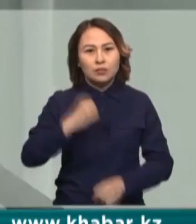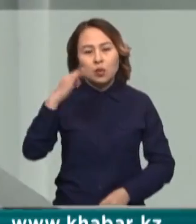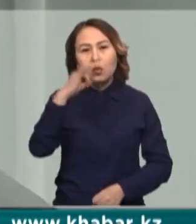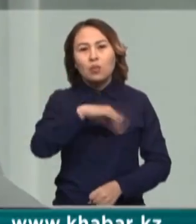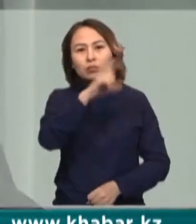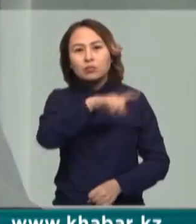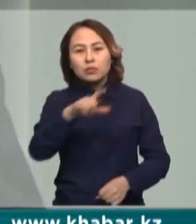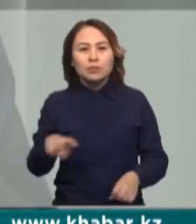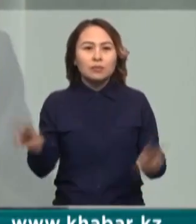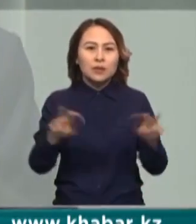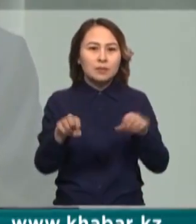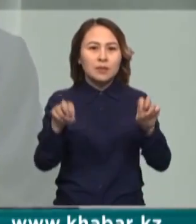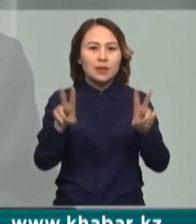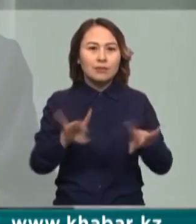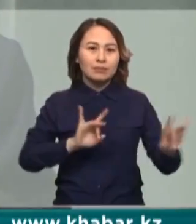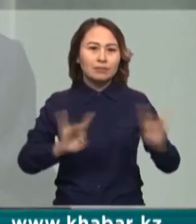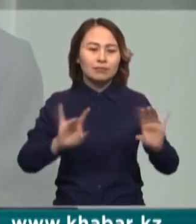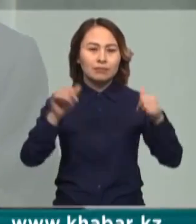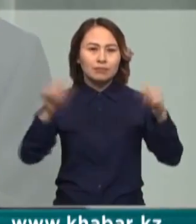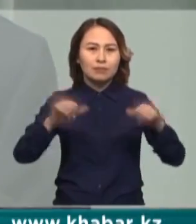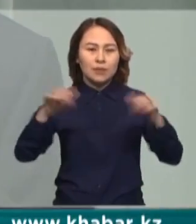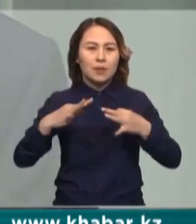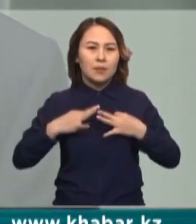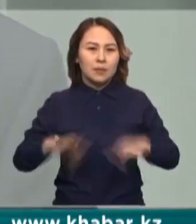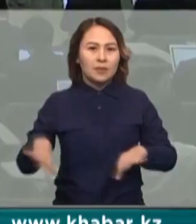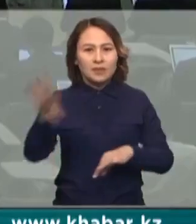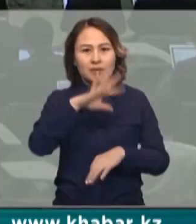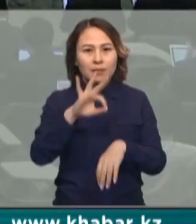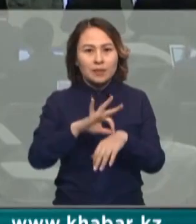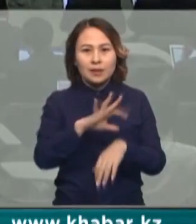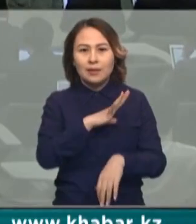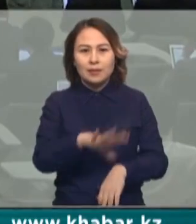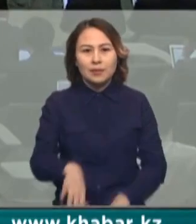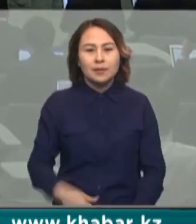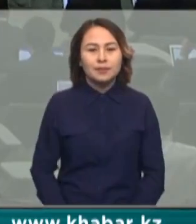Жолаушыларға арнайы жадынамалар таратылып, аурудың алдын алу шаралары жүргізіліп жатыр.